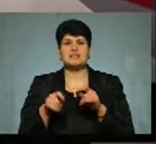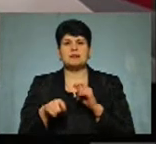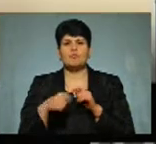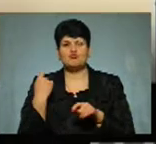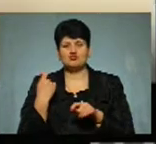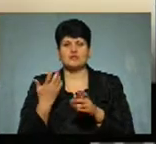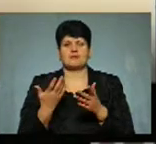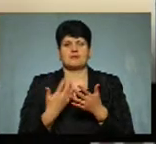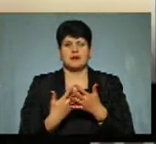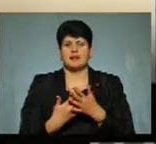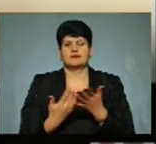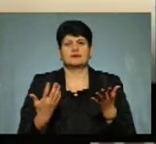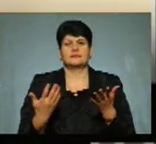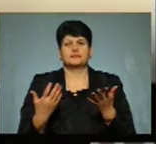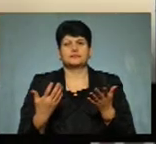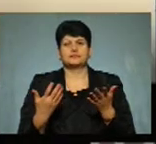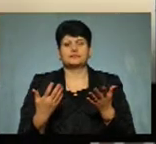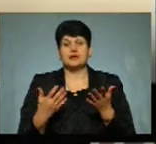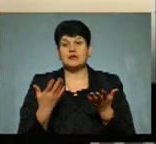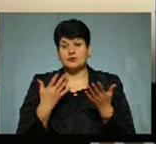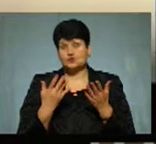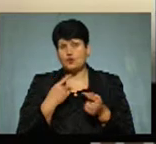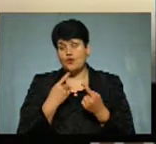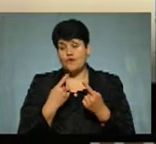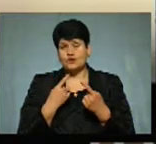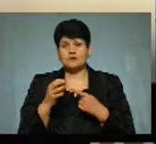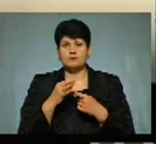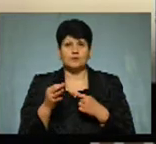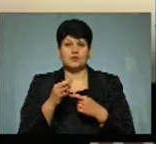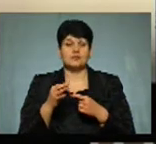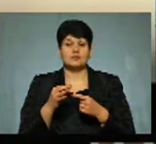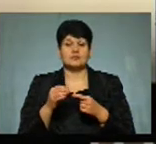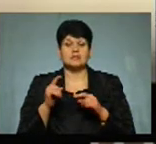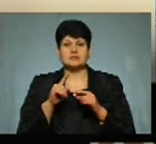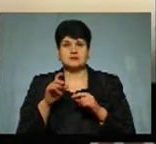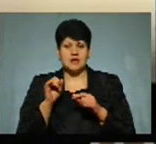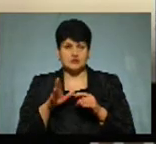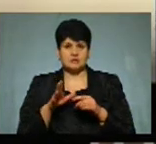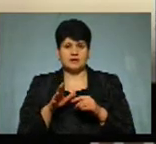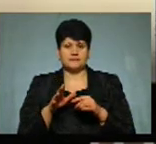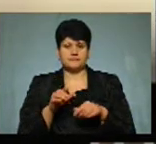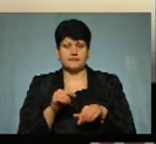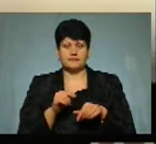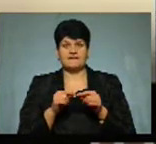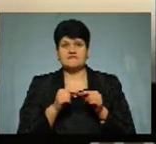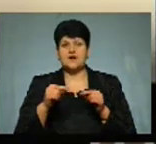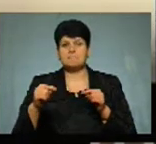І, відповідно, також, якщо ми говоримо про засоби вимірювання, в нас є